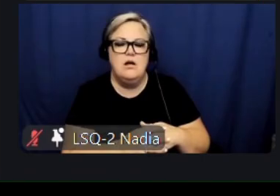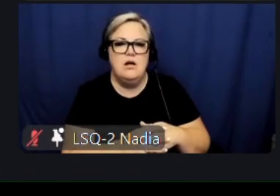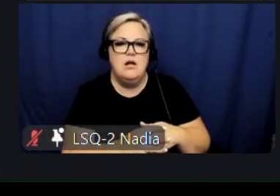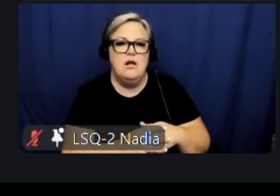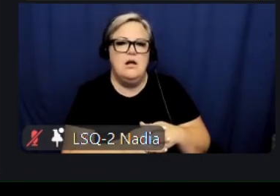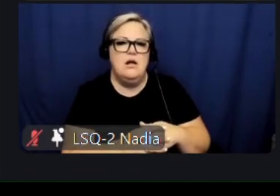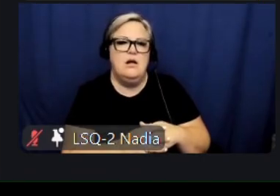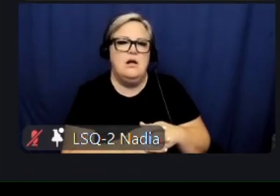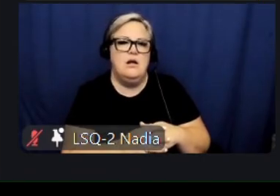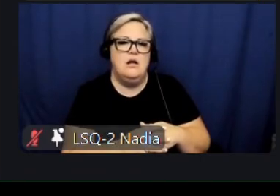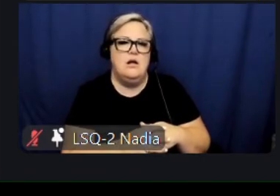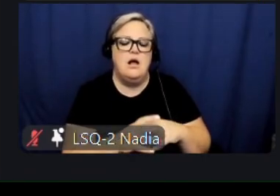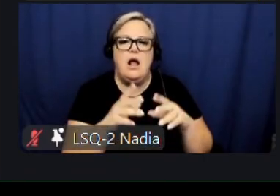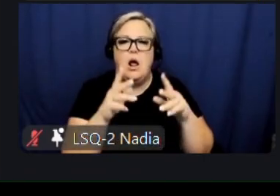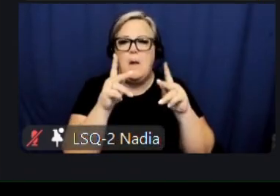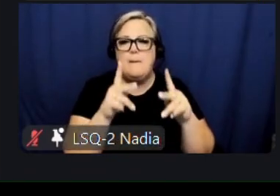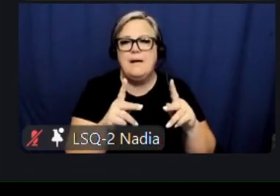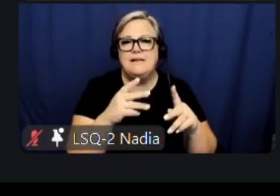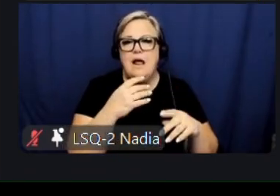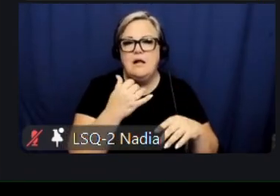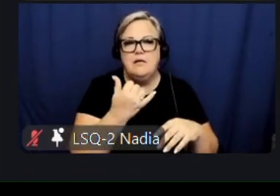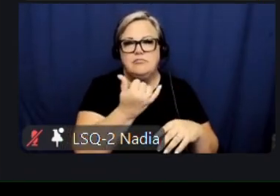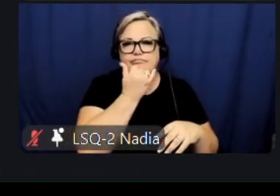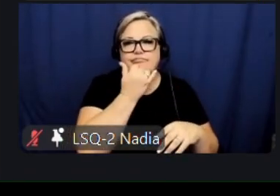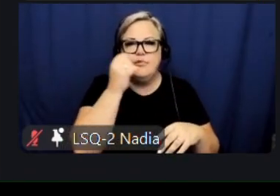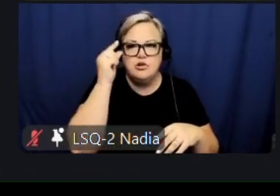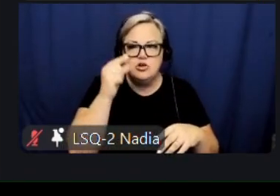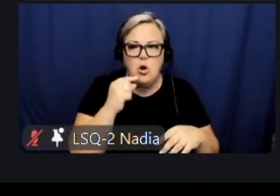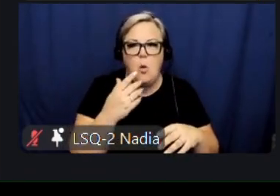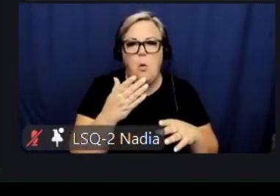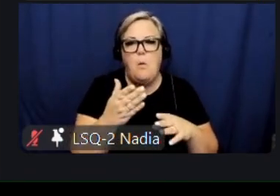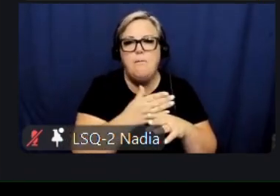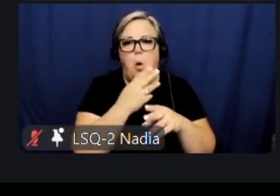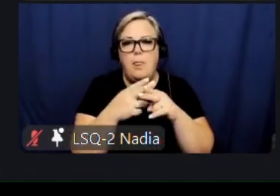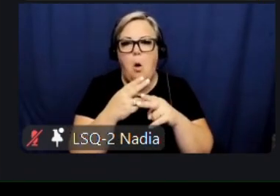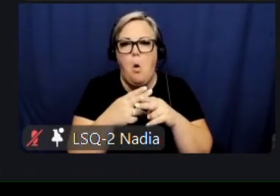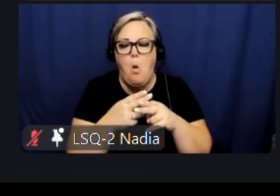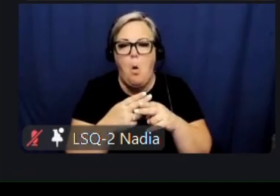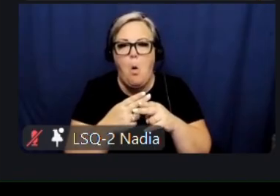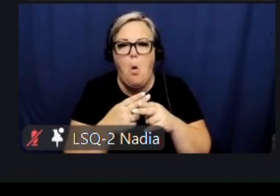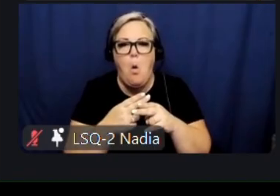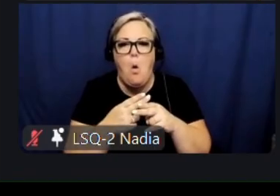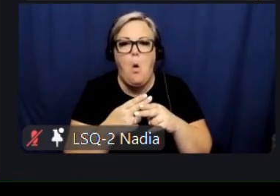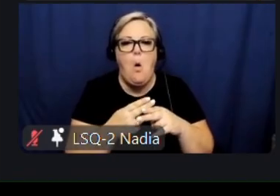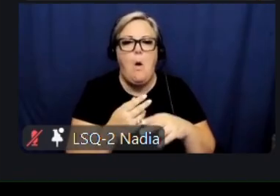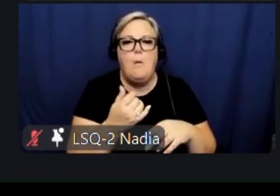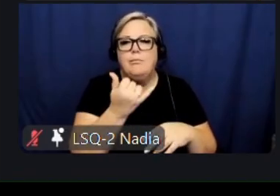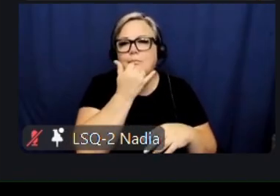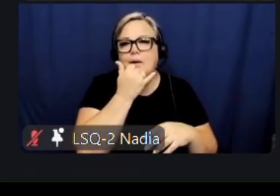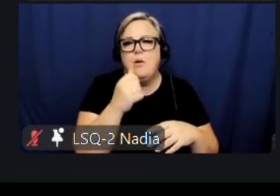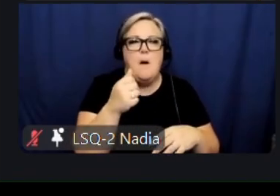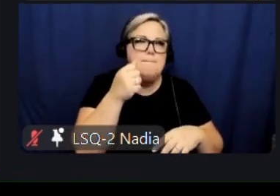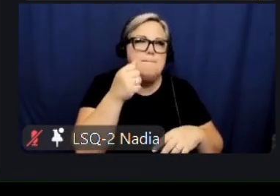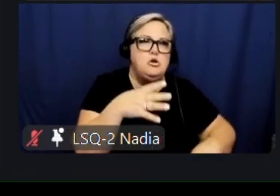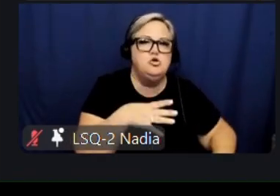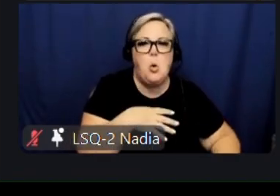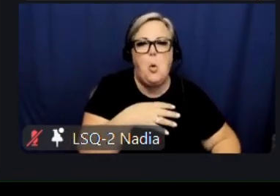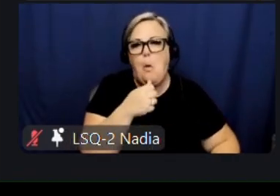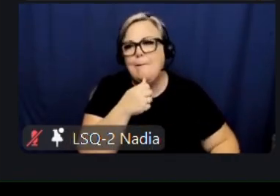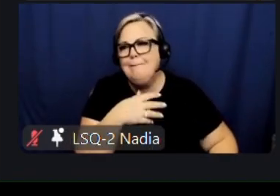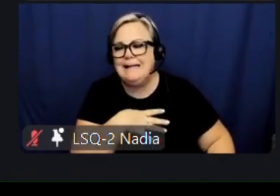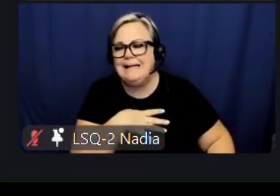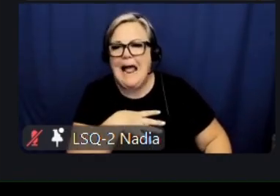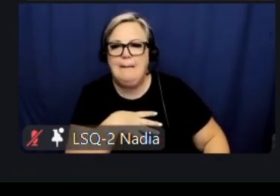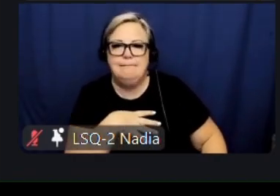mais quand une personne utilise le mauvais genre ou les mauvais pronoms, par exemple, pour les mauvaises honorifiques, monsieur, madame, par exemple, pour se référer à